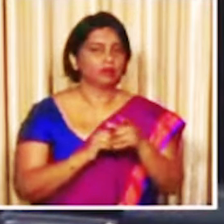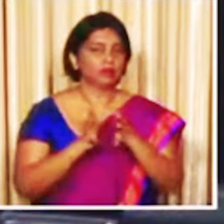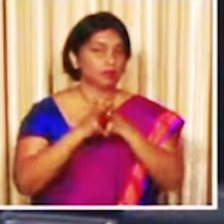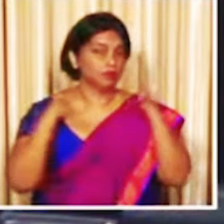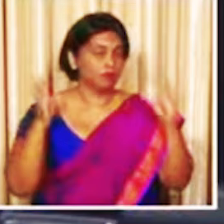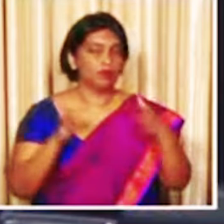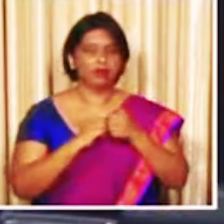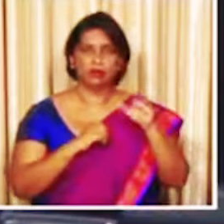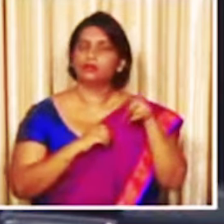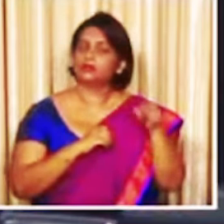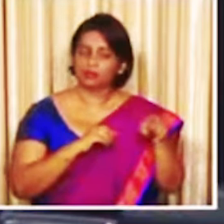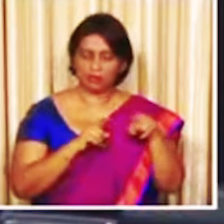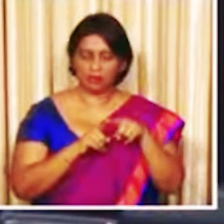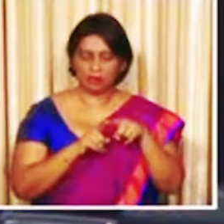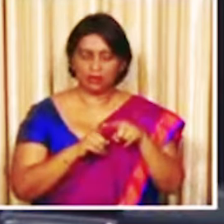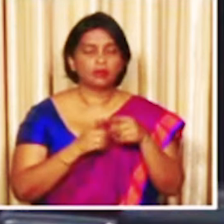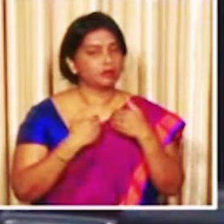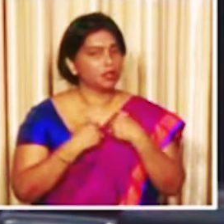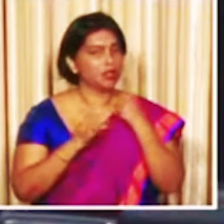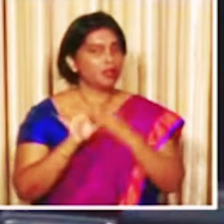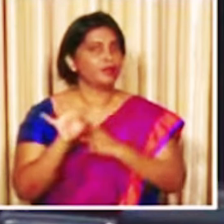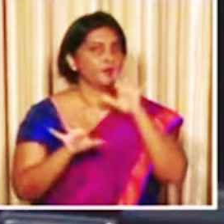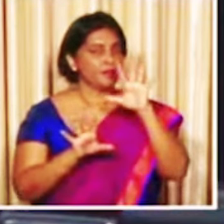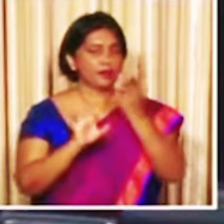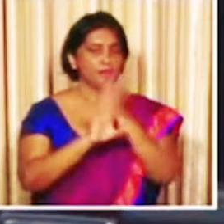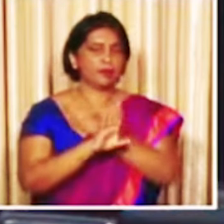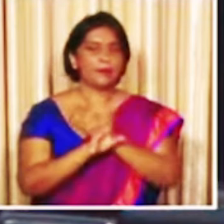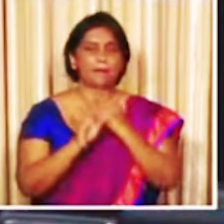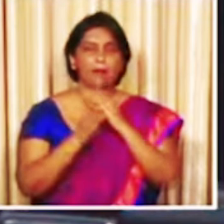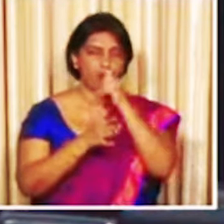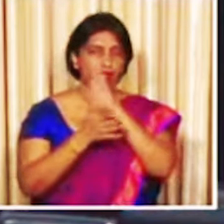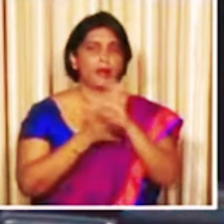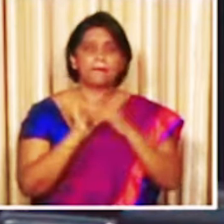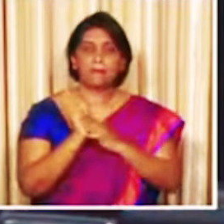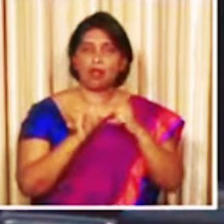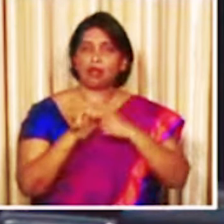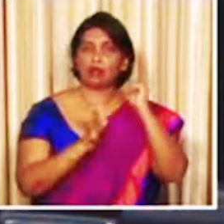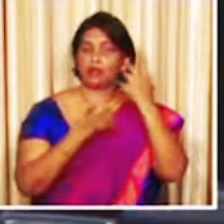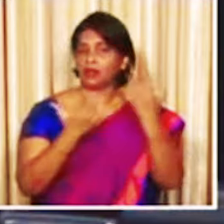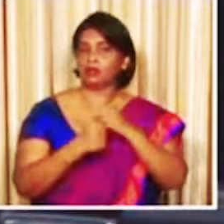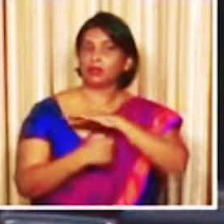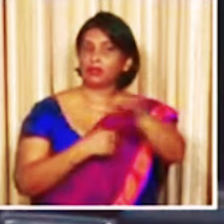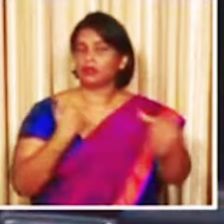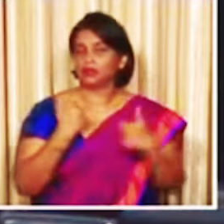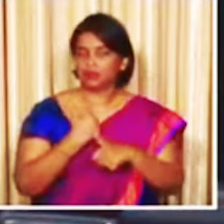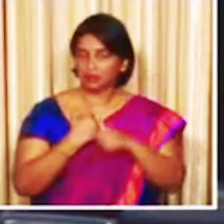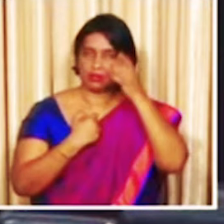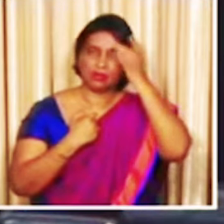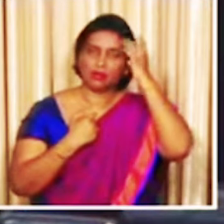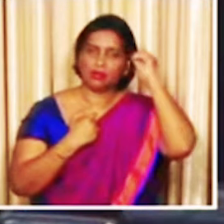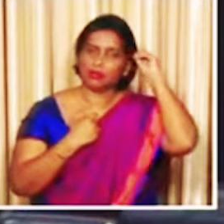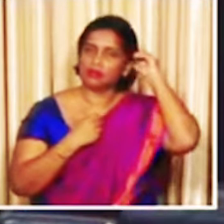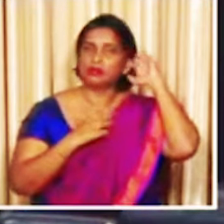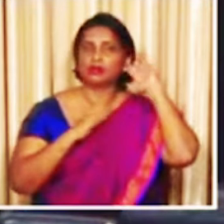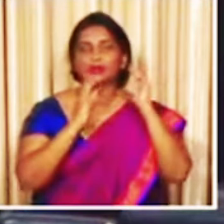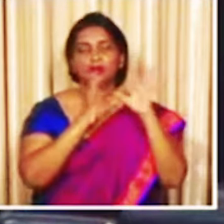තමයි තියෙන්නේ. ඒක නිසා තමයි අපි මීට අවුරුදු 5කට කලින් මිල්ලව අක්කර 50ක් අරගෙන ඔක්කොම ග්‍රවුන්ඩ් එක හදලා මේ